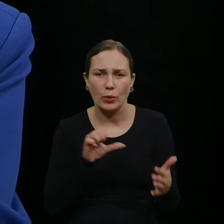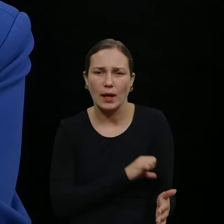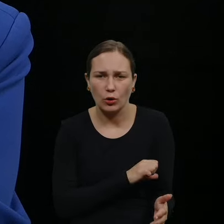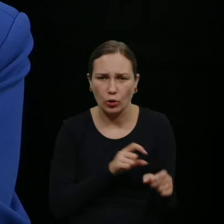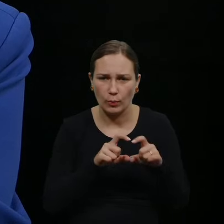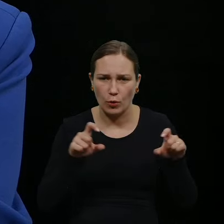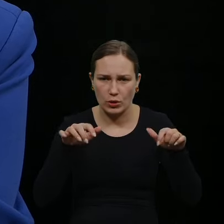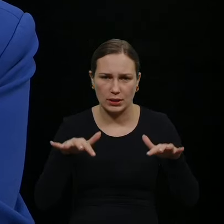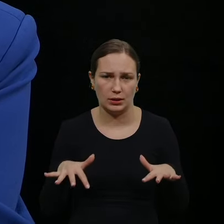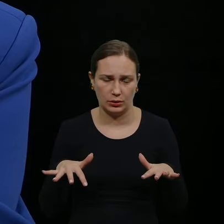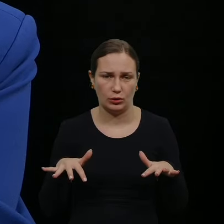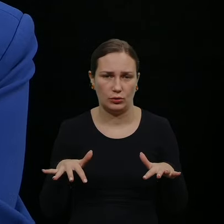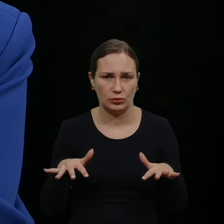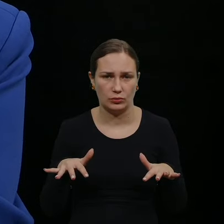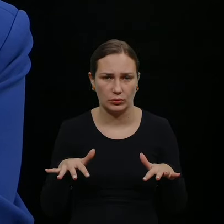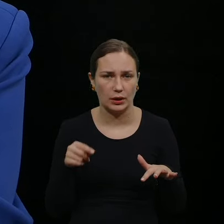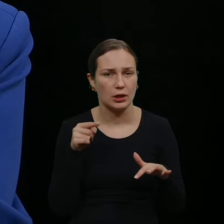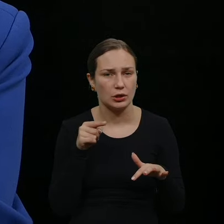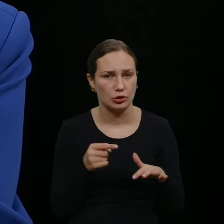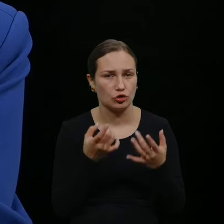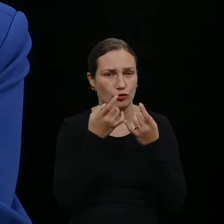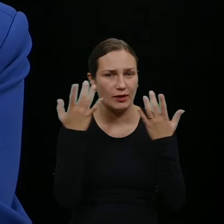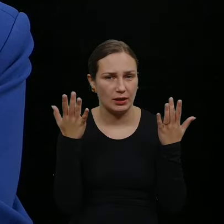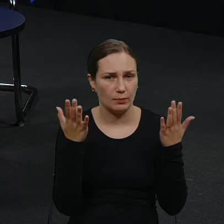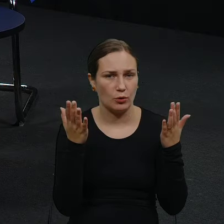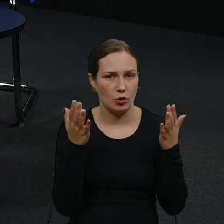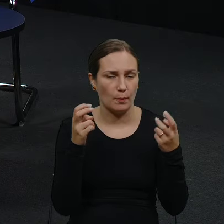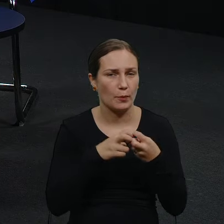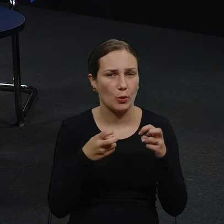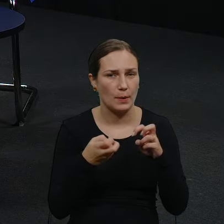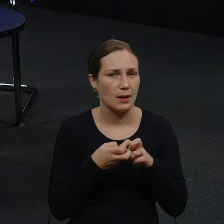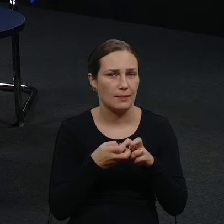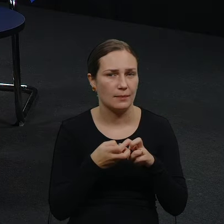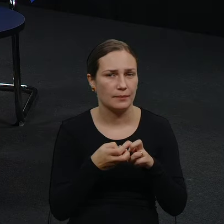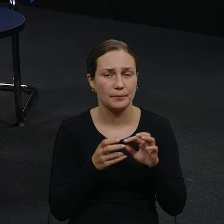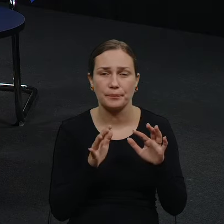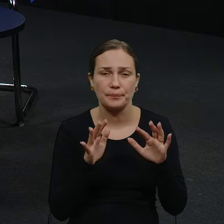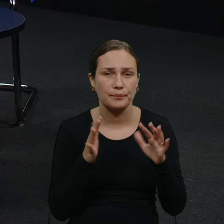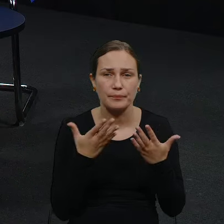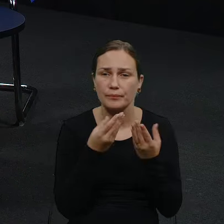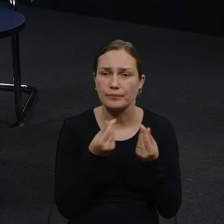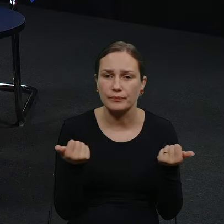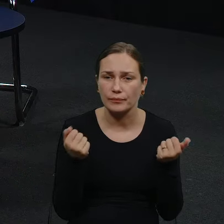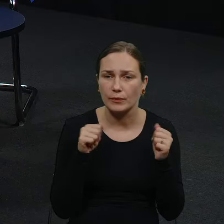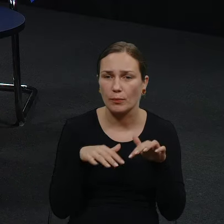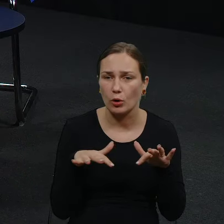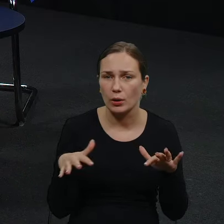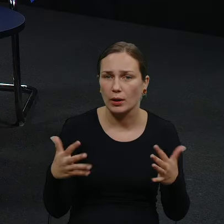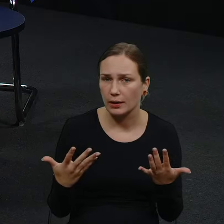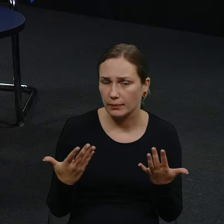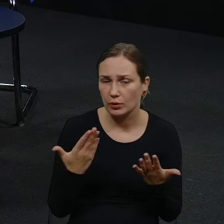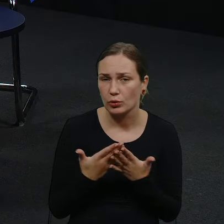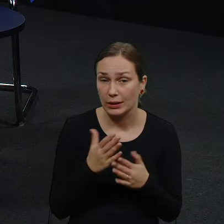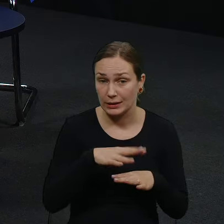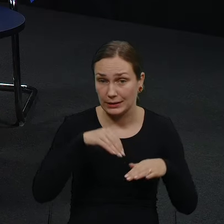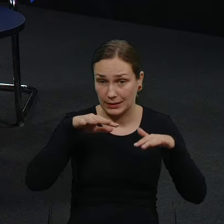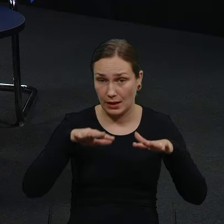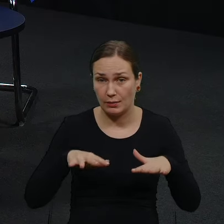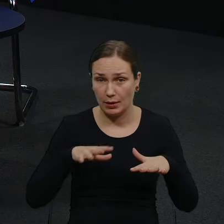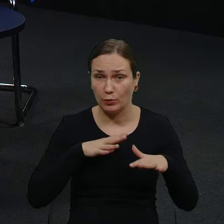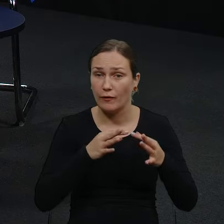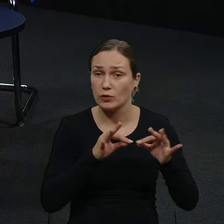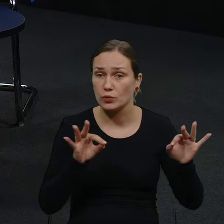narkotikus mokyklose. Šita švietimo srities problema, kokį matytumėt sprendinį šitam dalykui, nes Seime, kas buvo